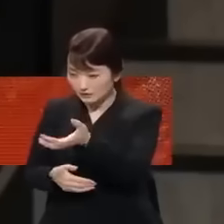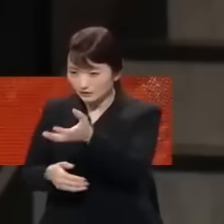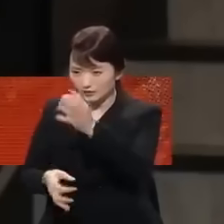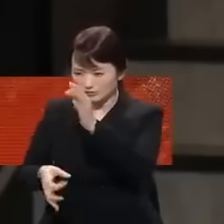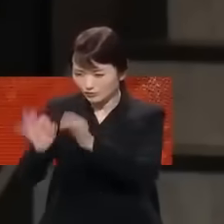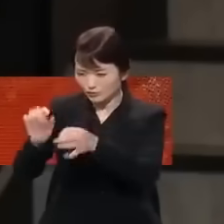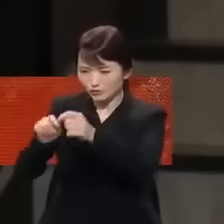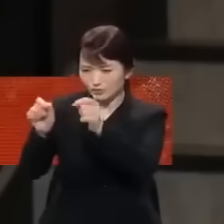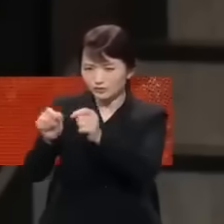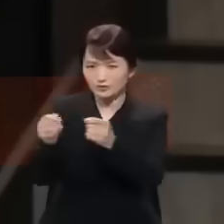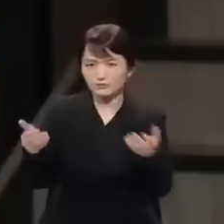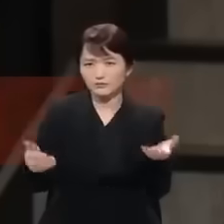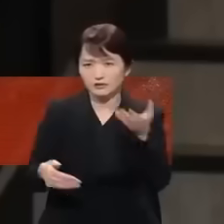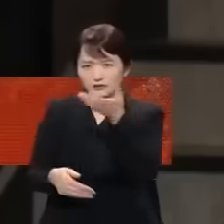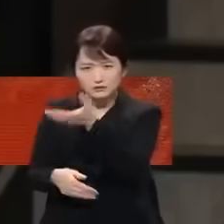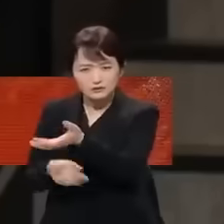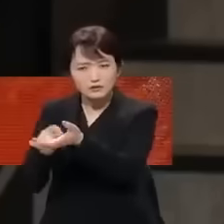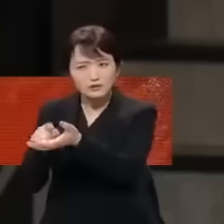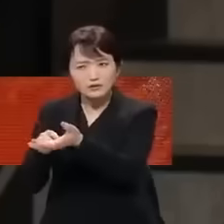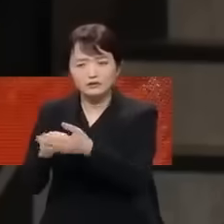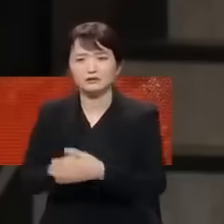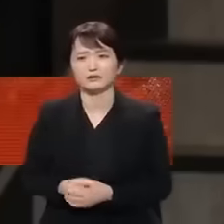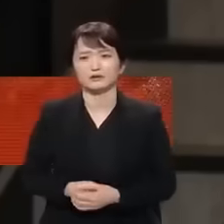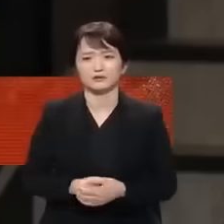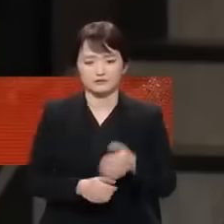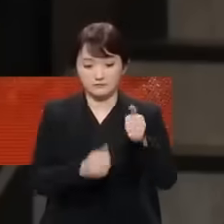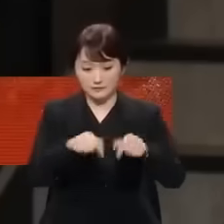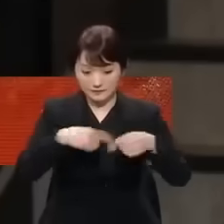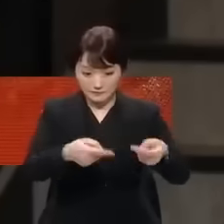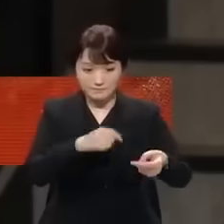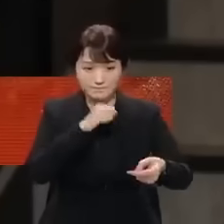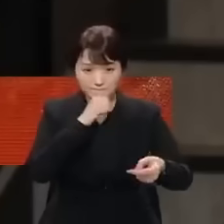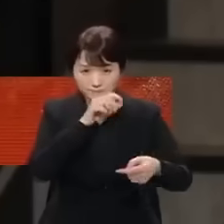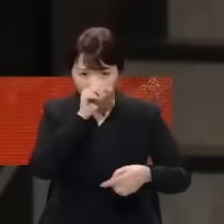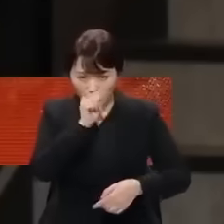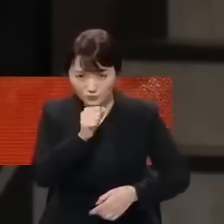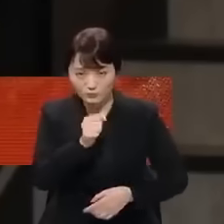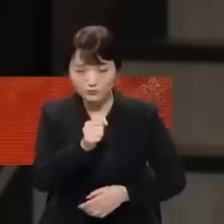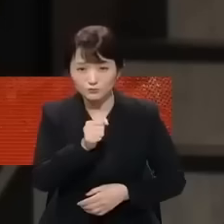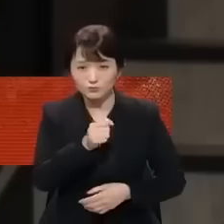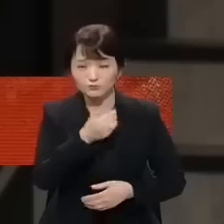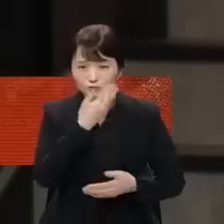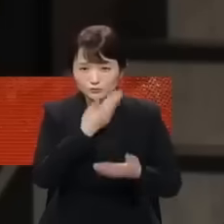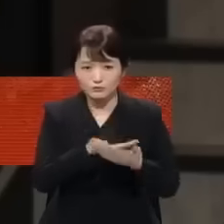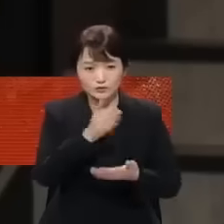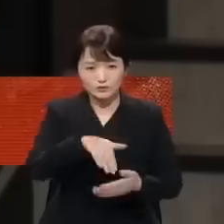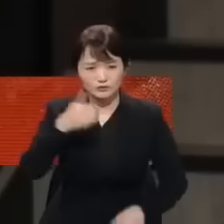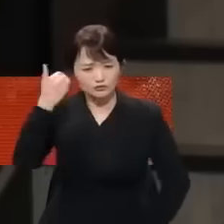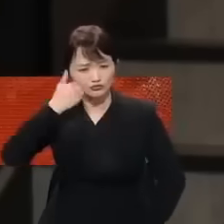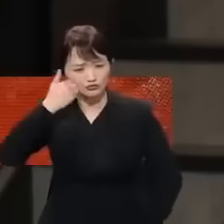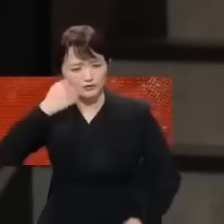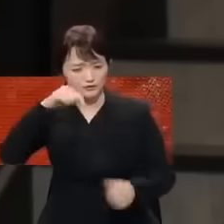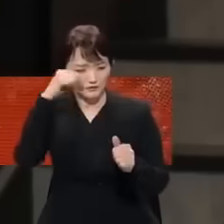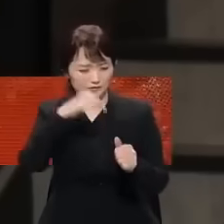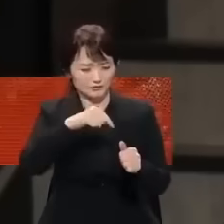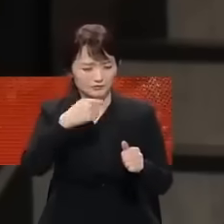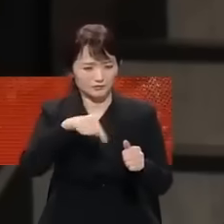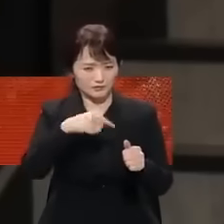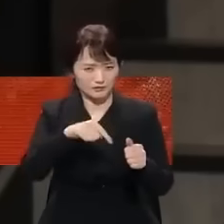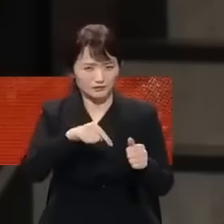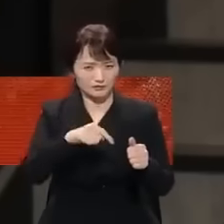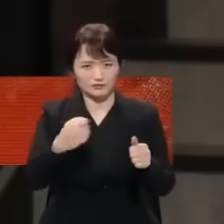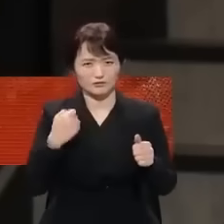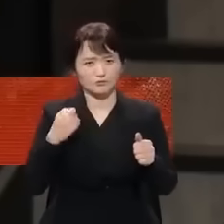진출한다 이런 것에 있어서는 대회 성적도 중요하지만 과연 누구한테 어떤 지도를 받았는가 하는 그 영향력도 상당히